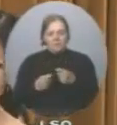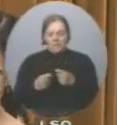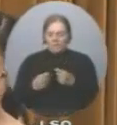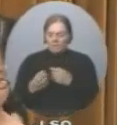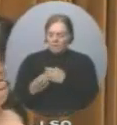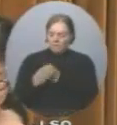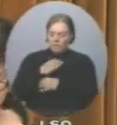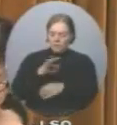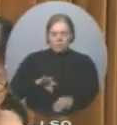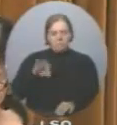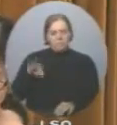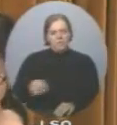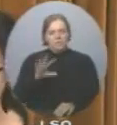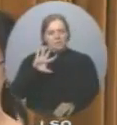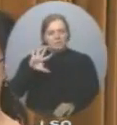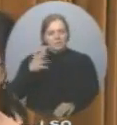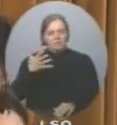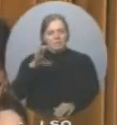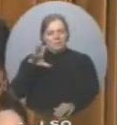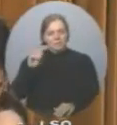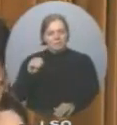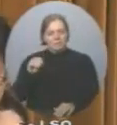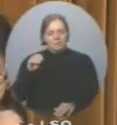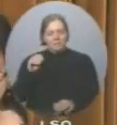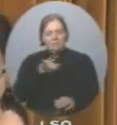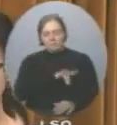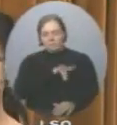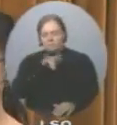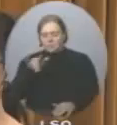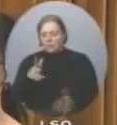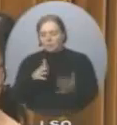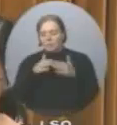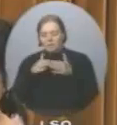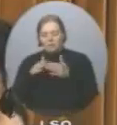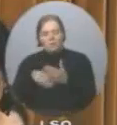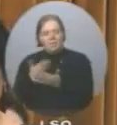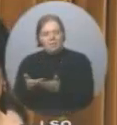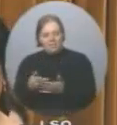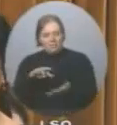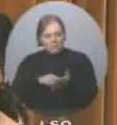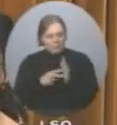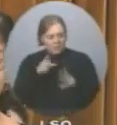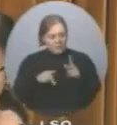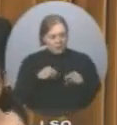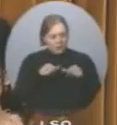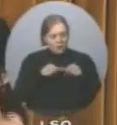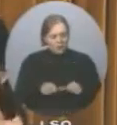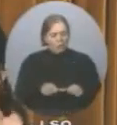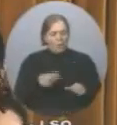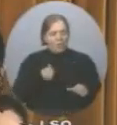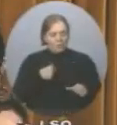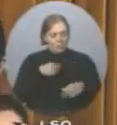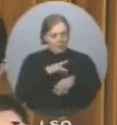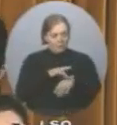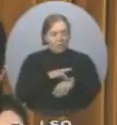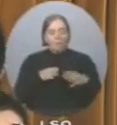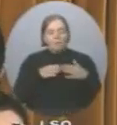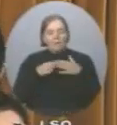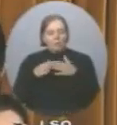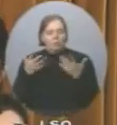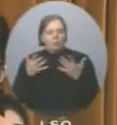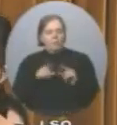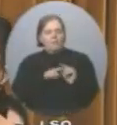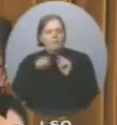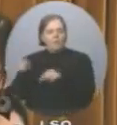frais de 5,50 $ pour entrer aux États-Unis par avion ou bateau. Ça veut dire que les citoyens de ma circonscription qui se rendent régulièrement par bateau chez nos voisins du